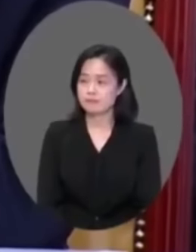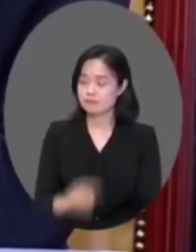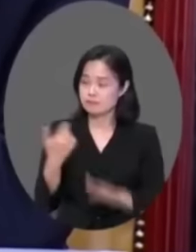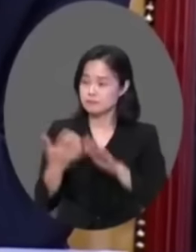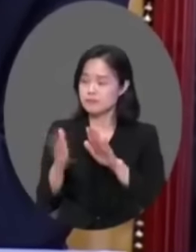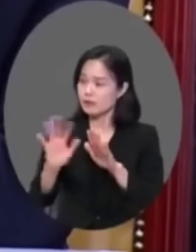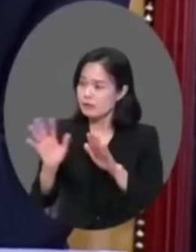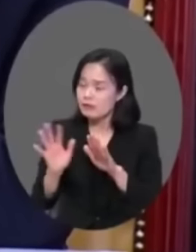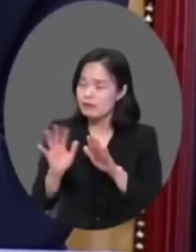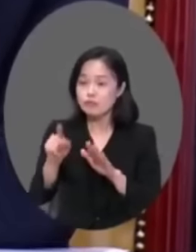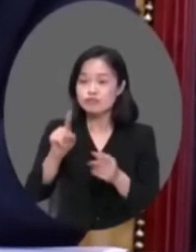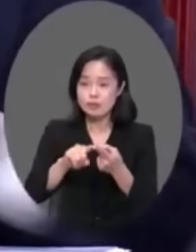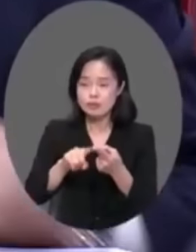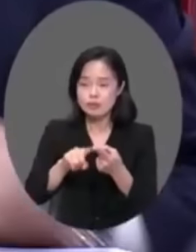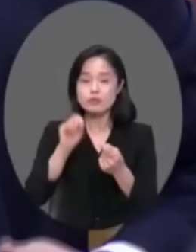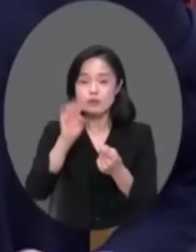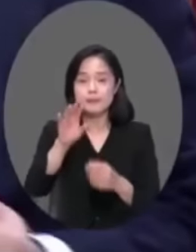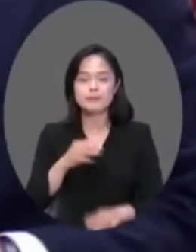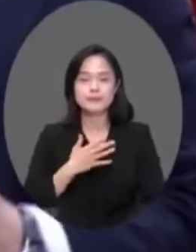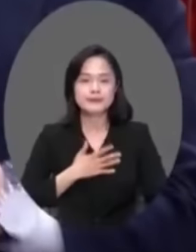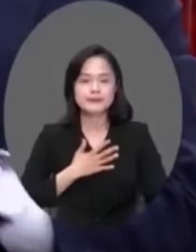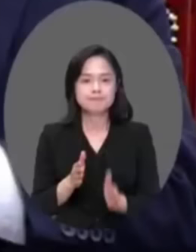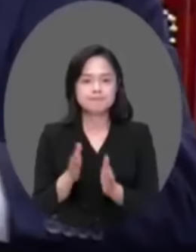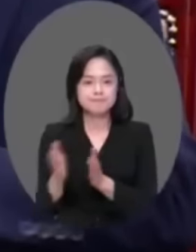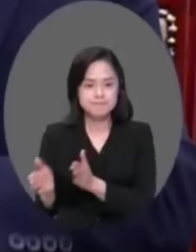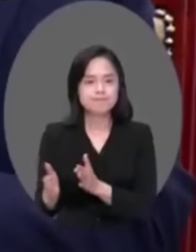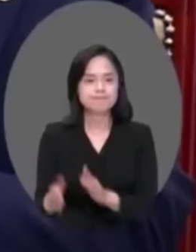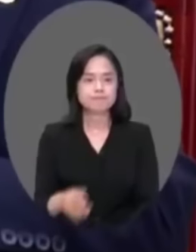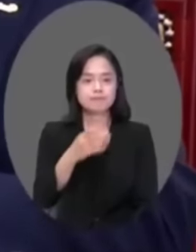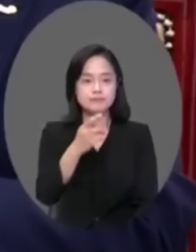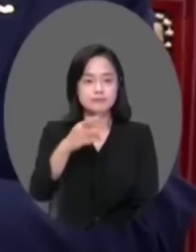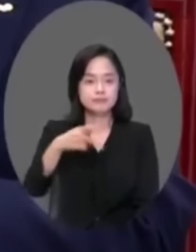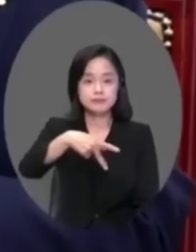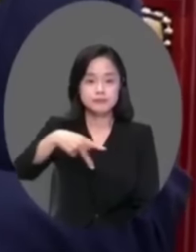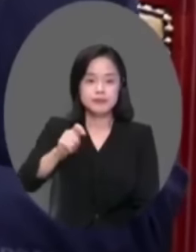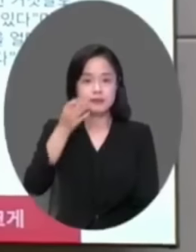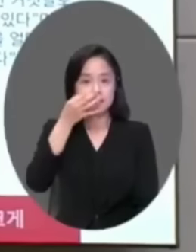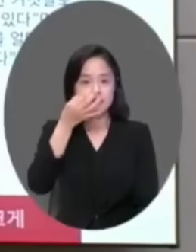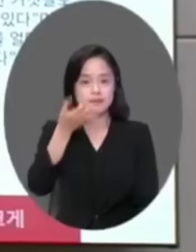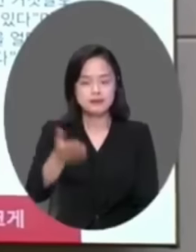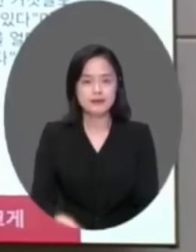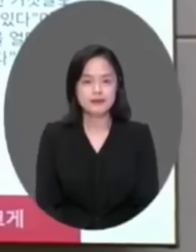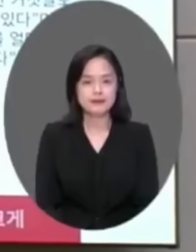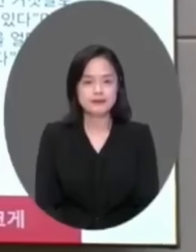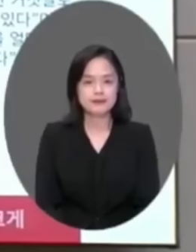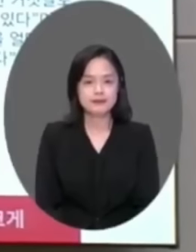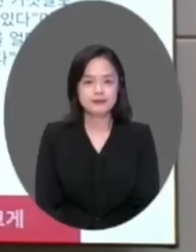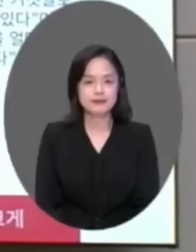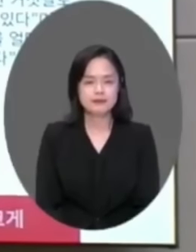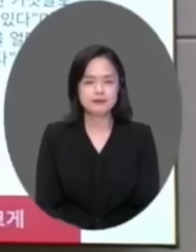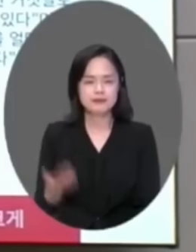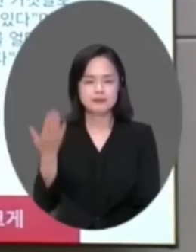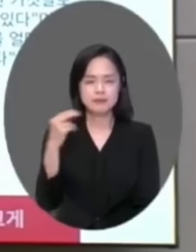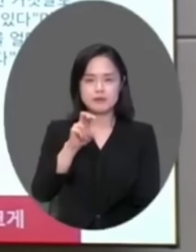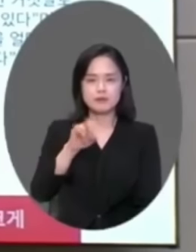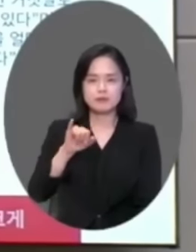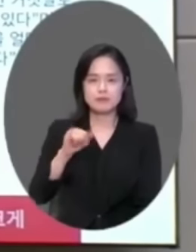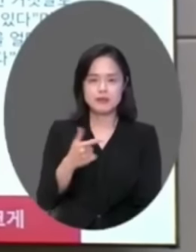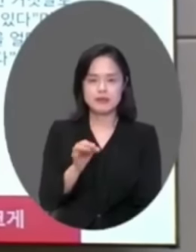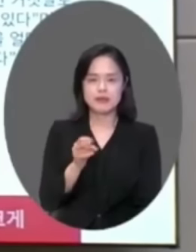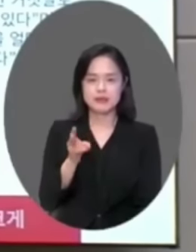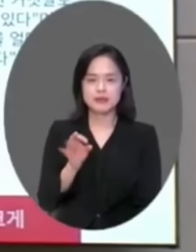보겠습니다 예 과거에 민영삼 사장이 결국 사장 되시기 전에 방송 많이 하시고